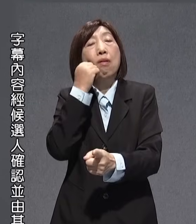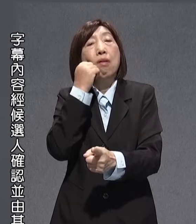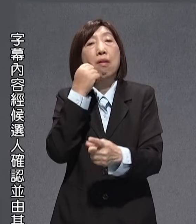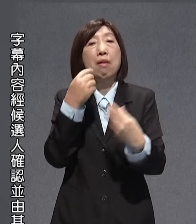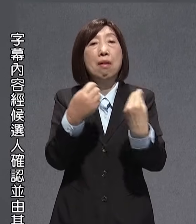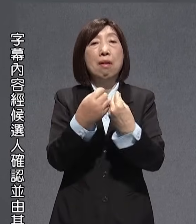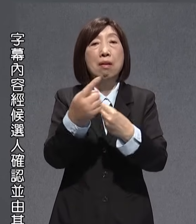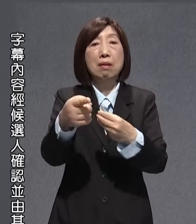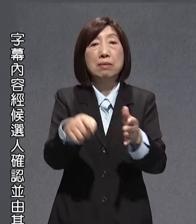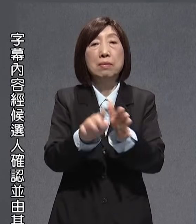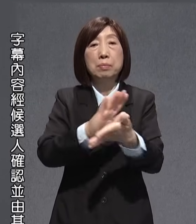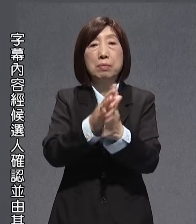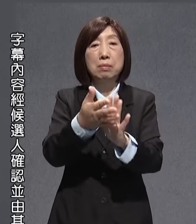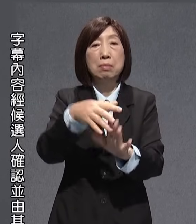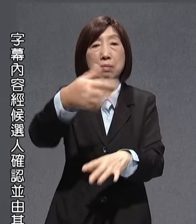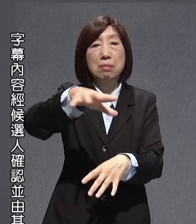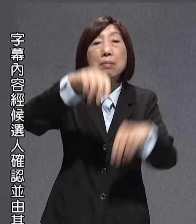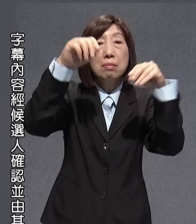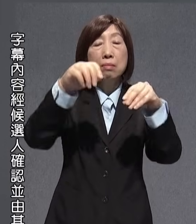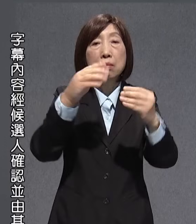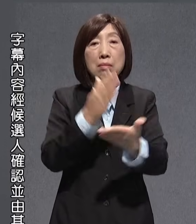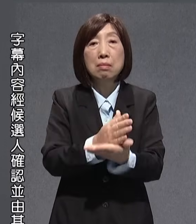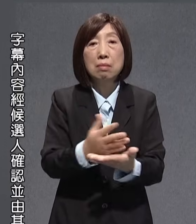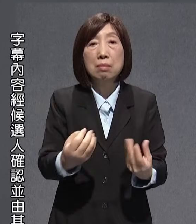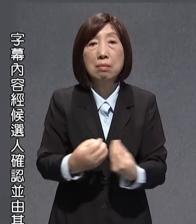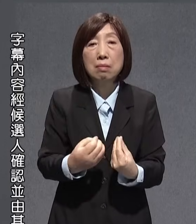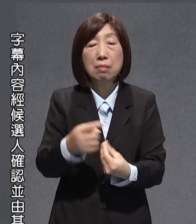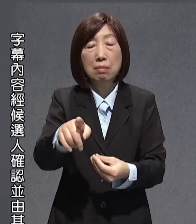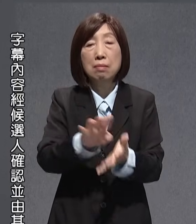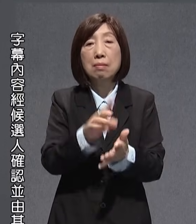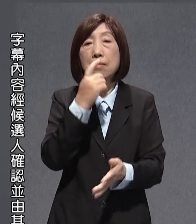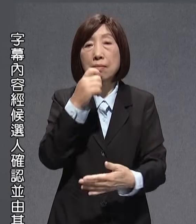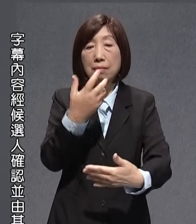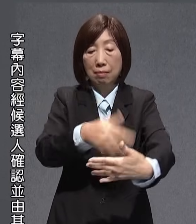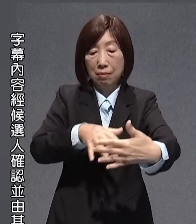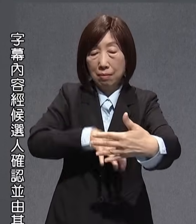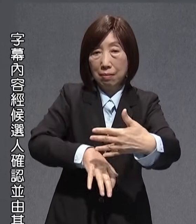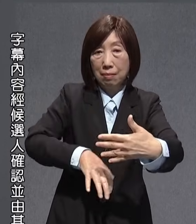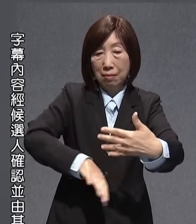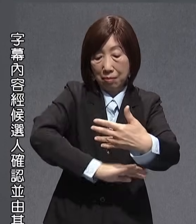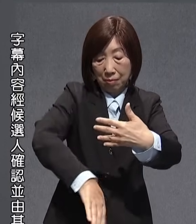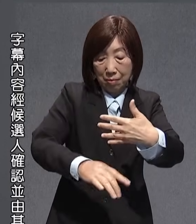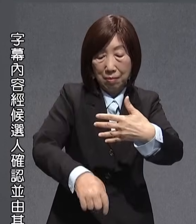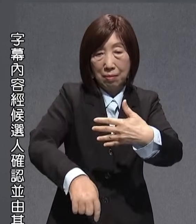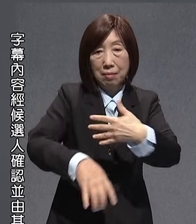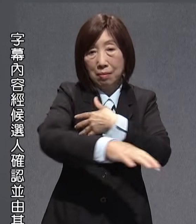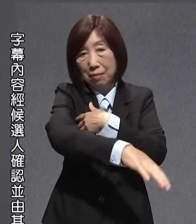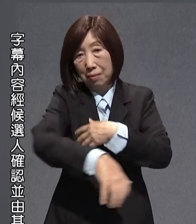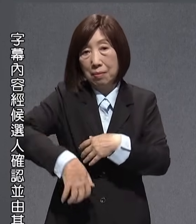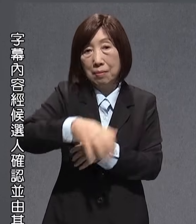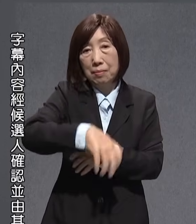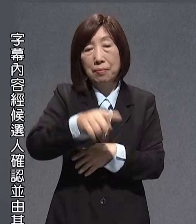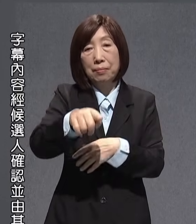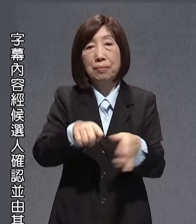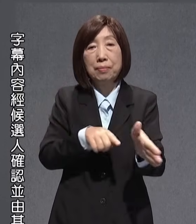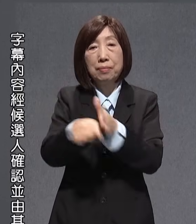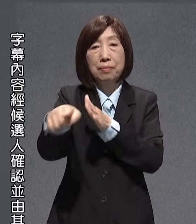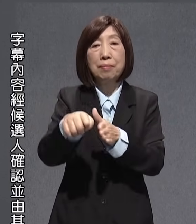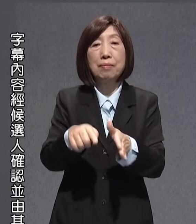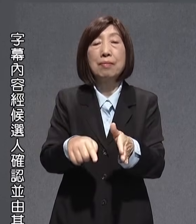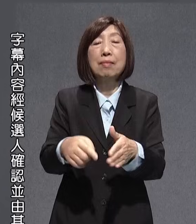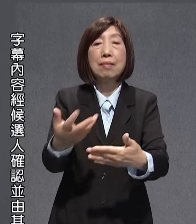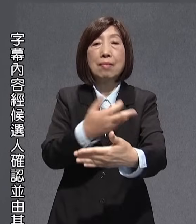被迫停水。我们在检讨以后，在翡翠水库的下方挖了一条专管到直潭净水